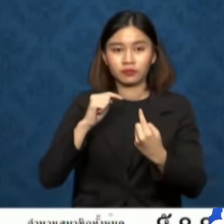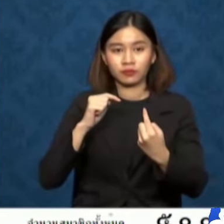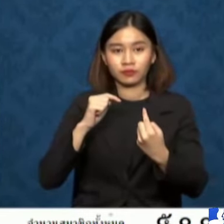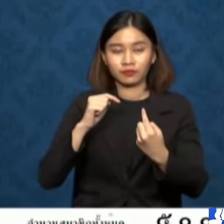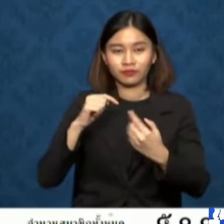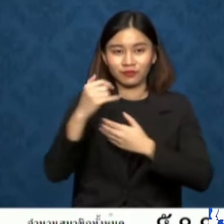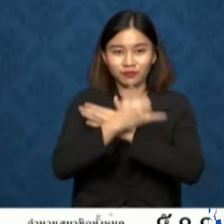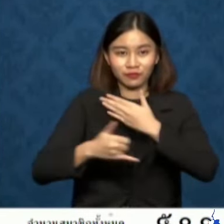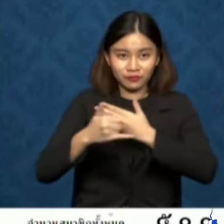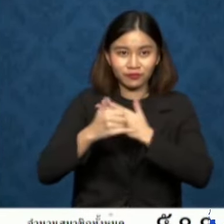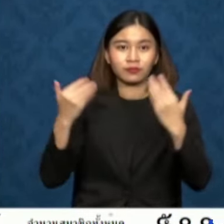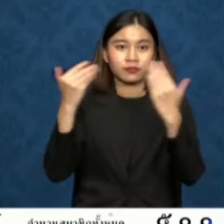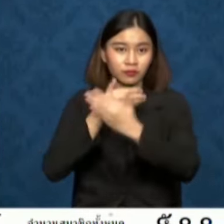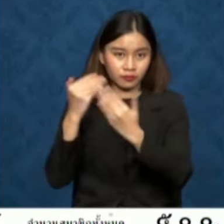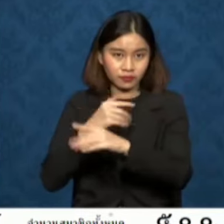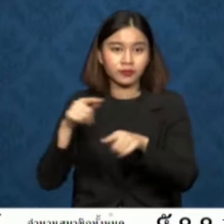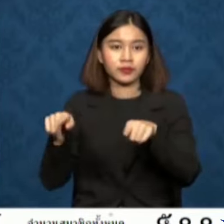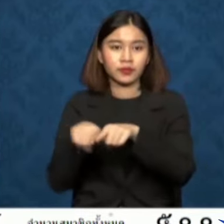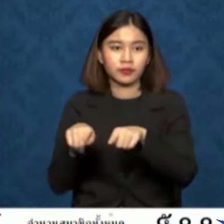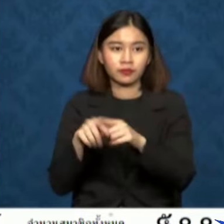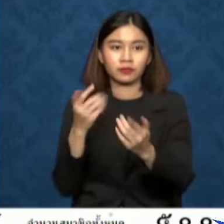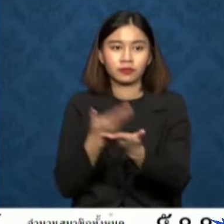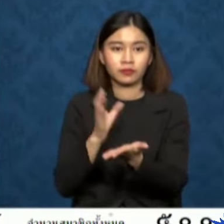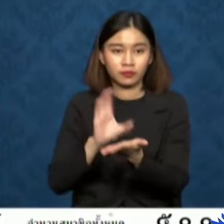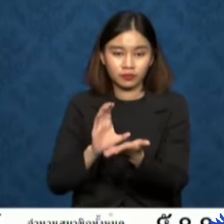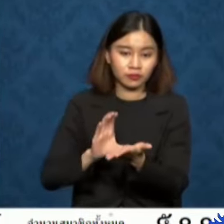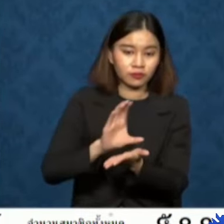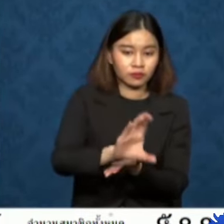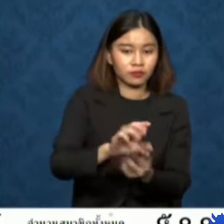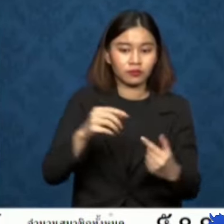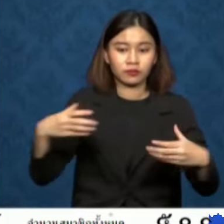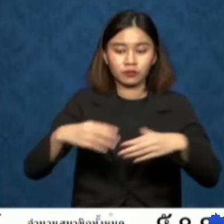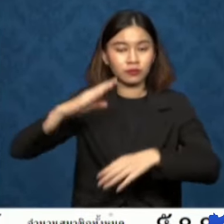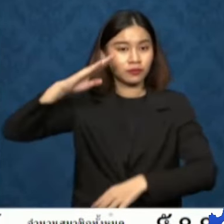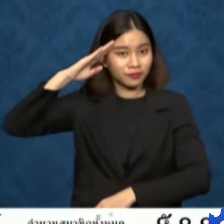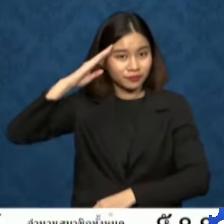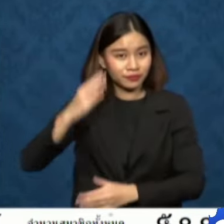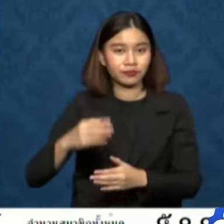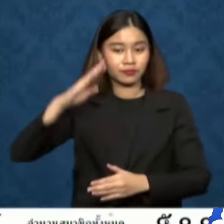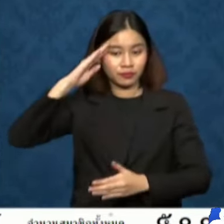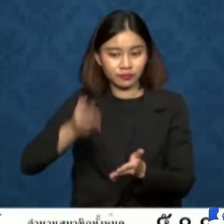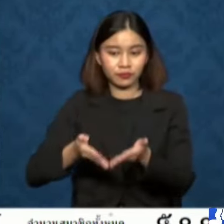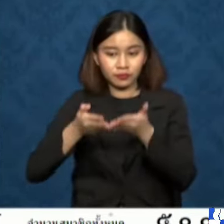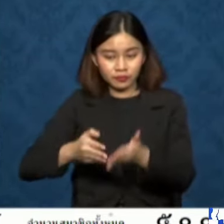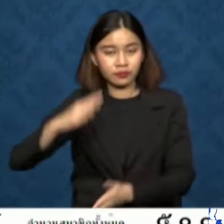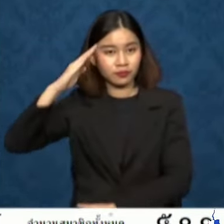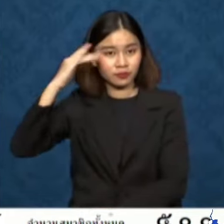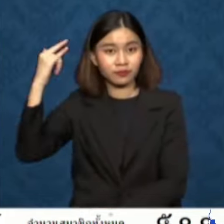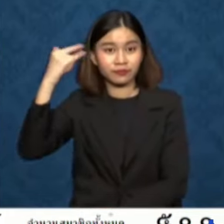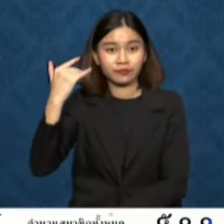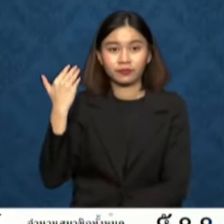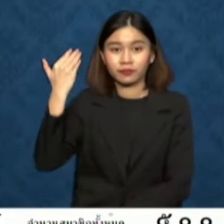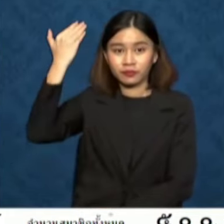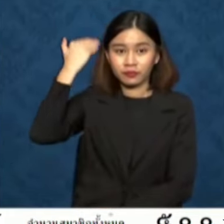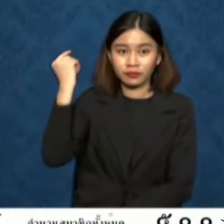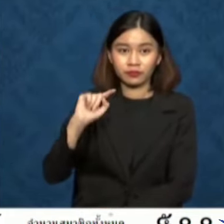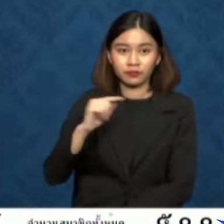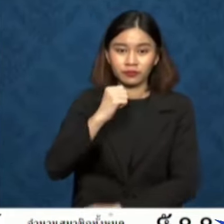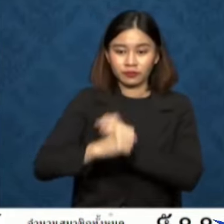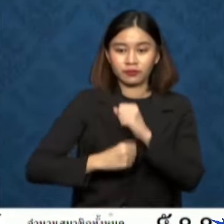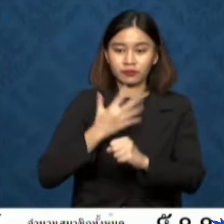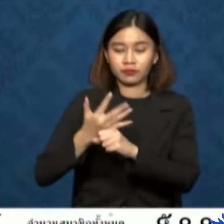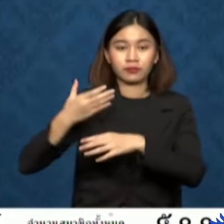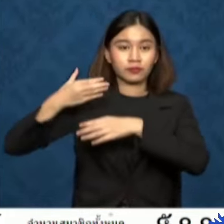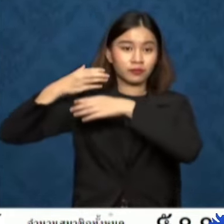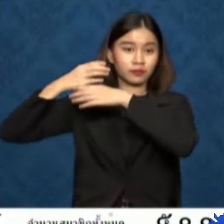มหาอำนาจก็เปลี่ยนแปลงไปครับแต่งบประมาณที่จัดสรรให้กับกองทัพบกทัพเรือและทัพอากาศที่ผ่านมาครับเอาแค่ 5ปีย้อน